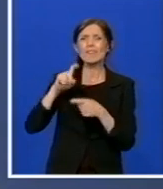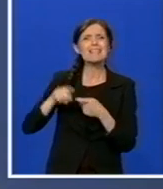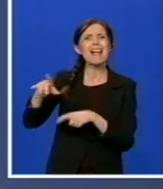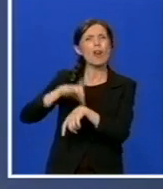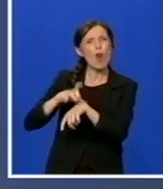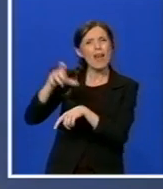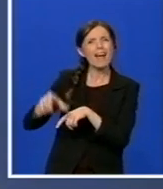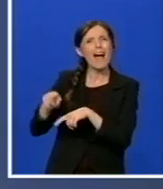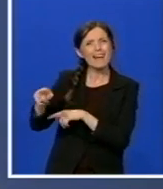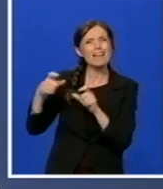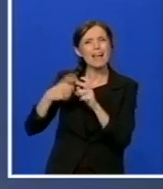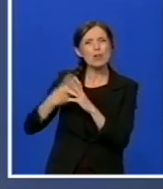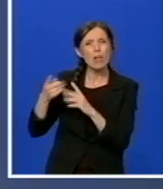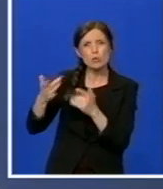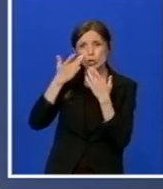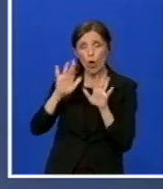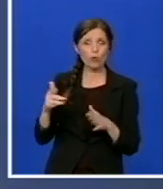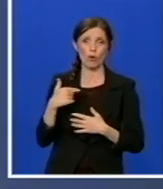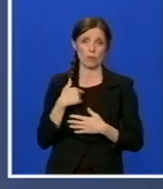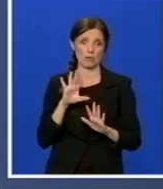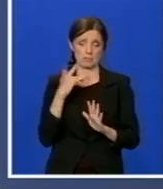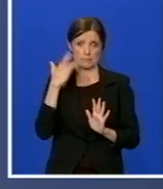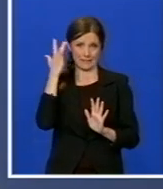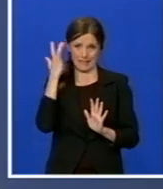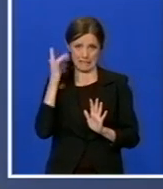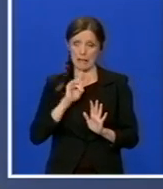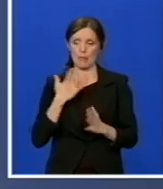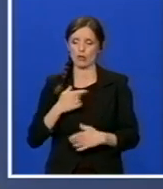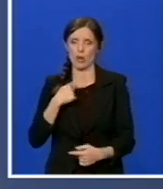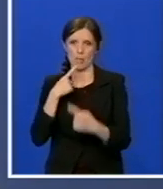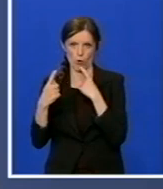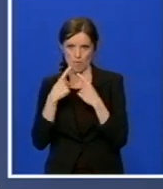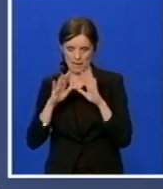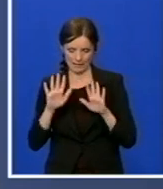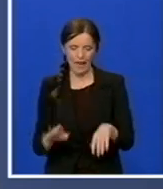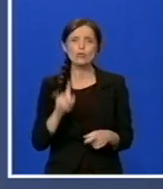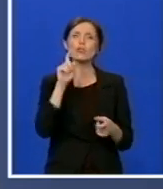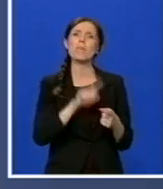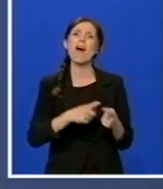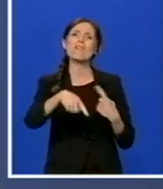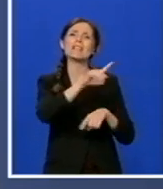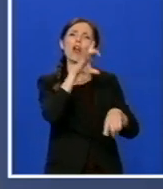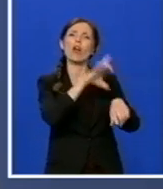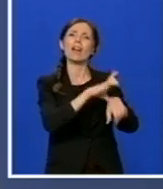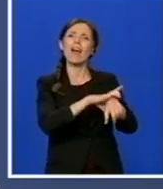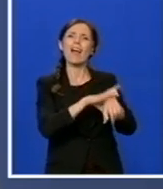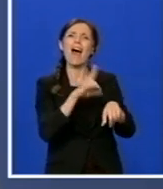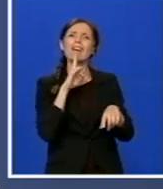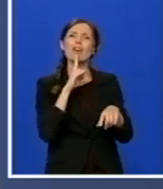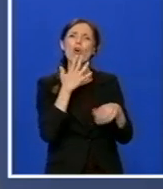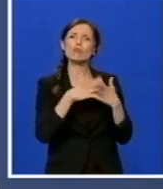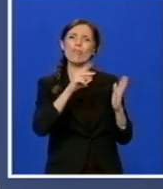A što se tiče kolega koji su potpisali peticiju, to sam rekla i negde u prethodnim